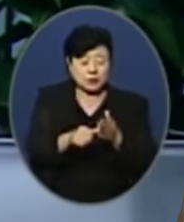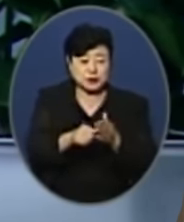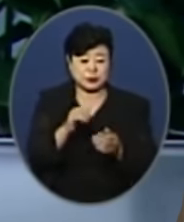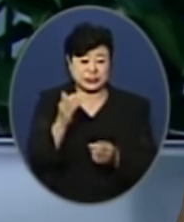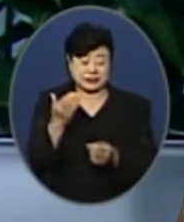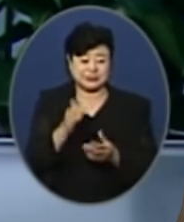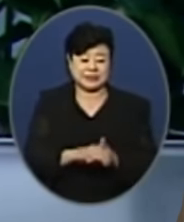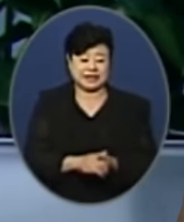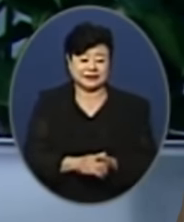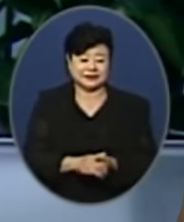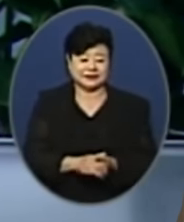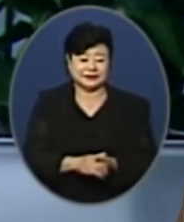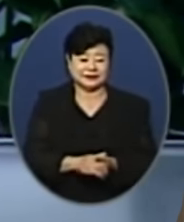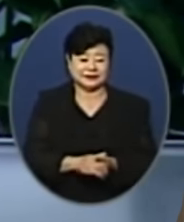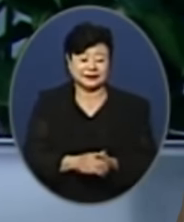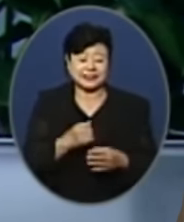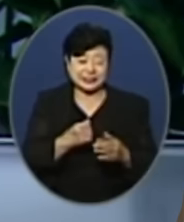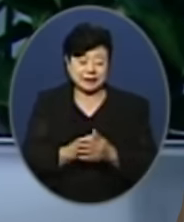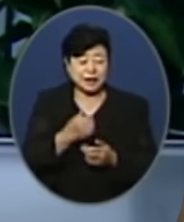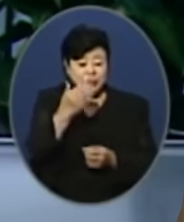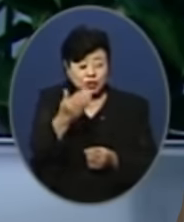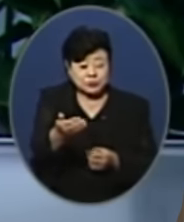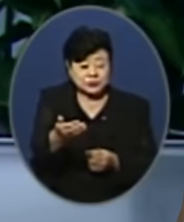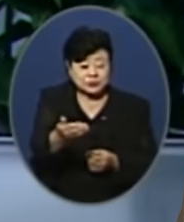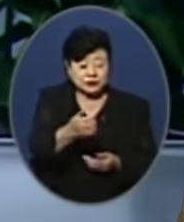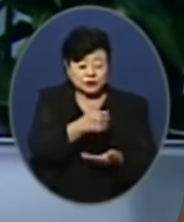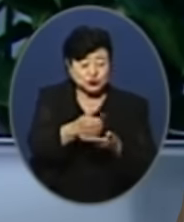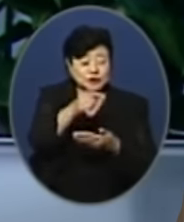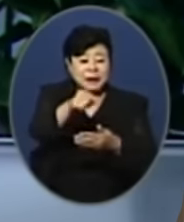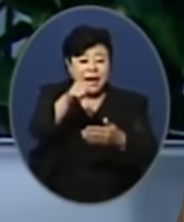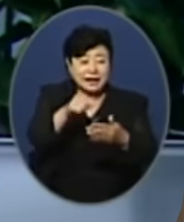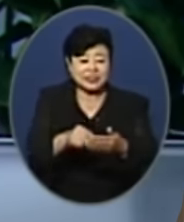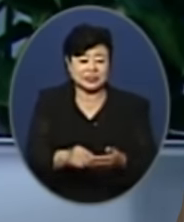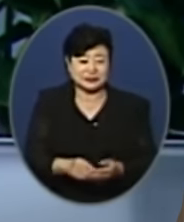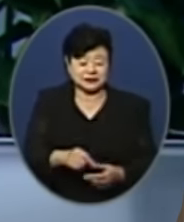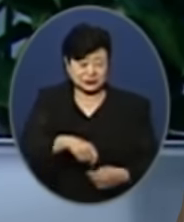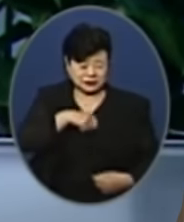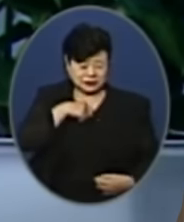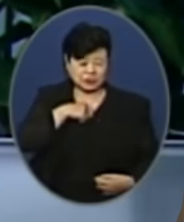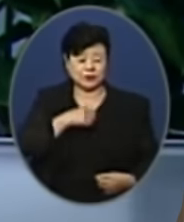피조물이 되었었습니다. 그러므로 여러분은 주님 안에서 의로운